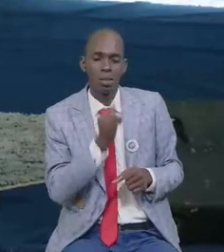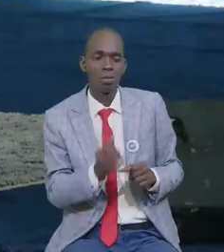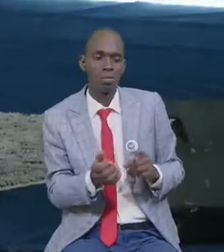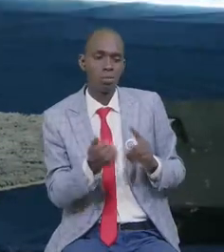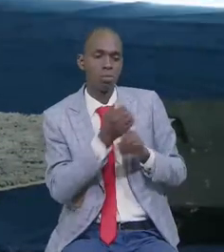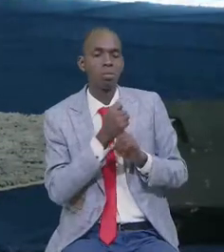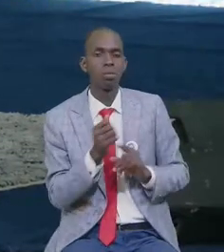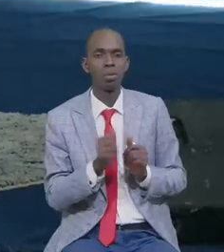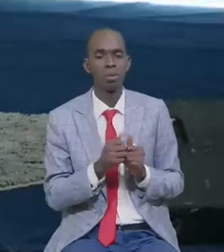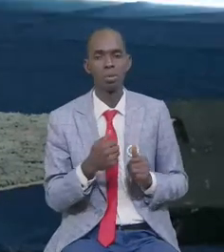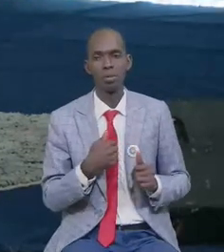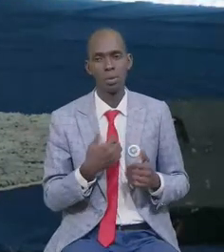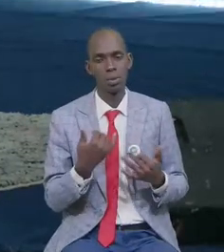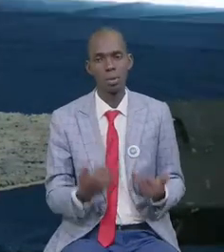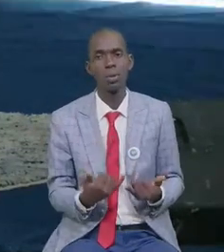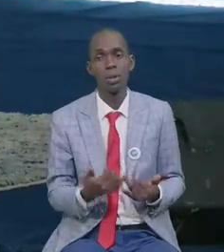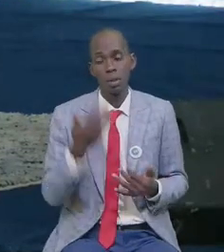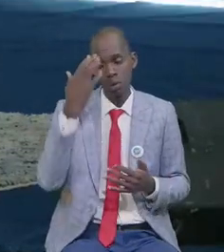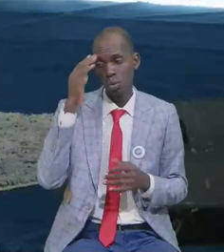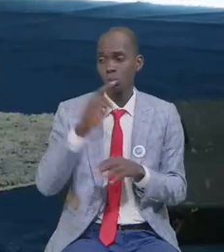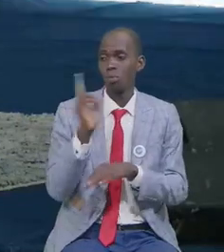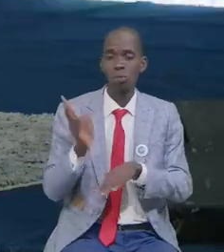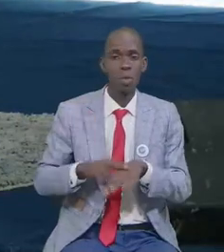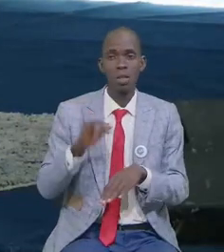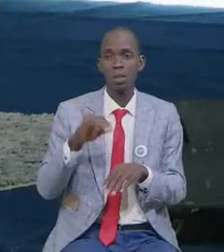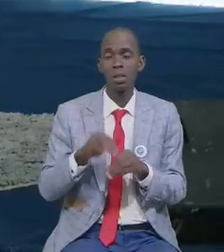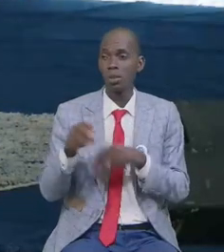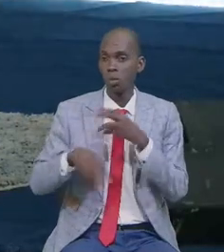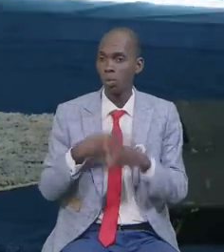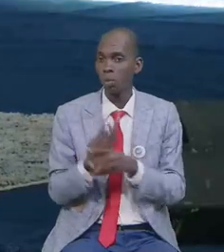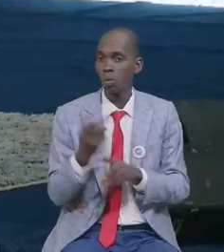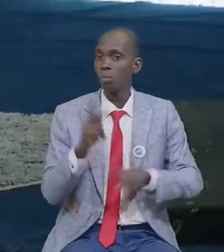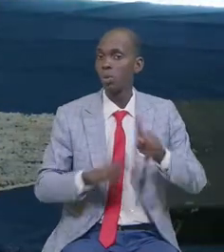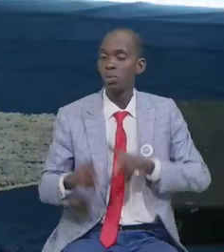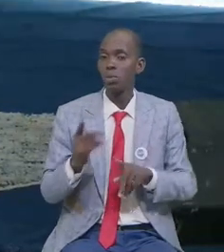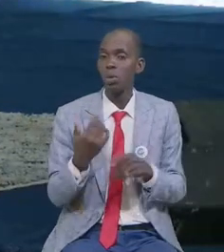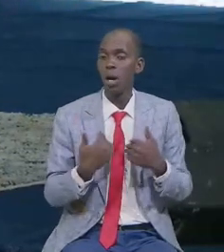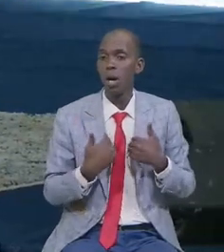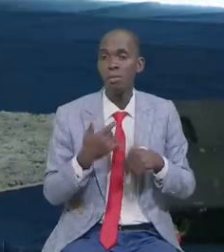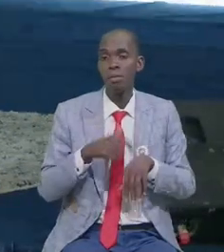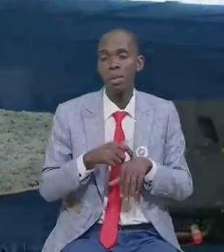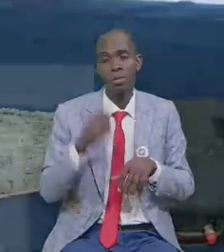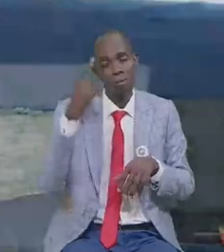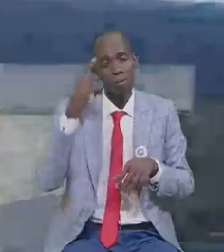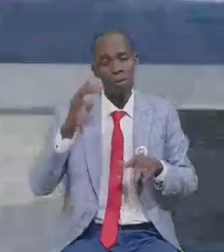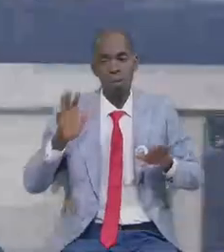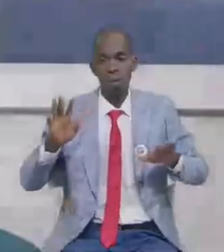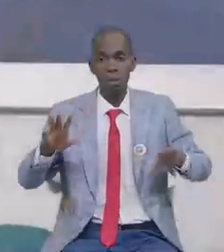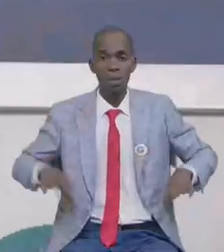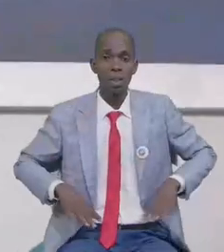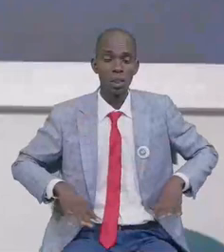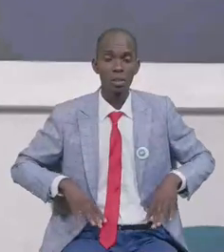s'infiltre. Et normalement dans le monde, ils vont à la retraite. Même dans le monde, on dit bon, c'est bon.